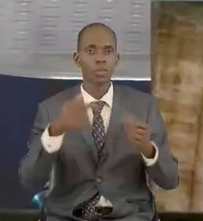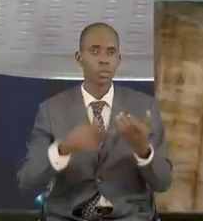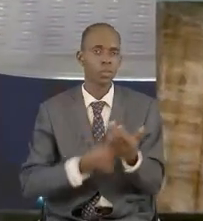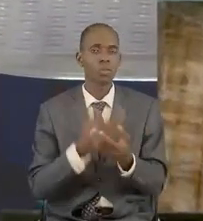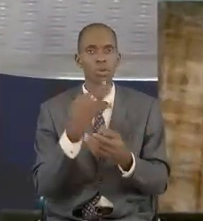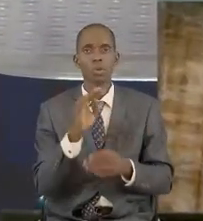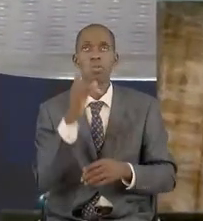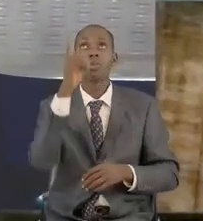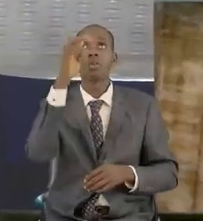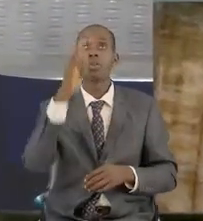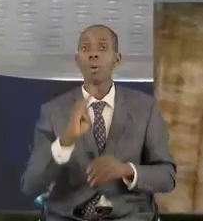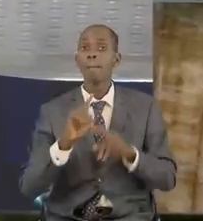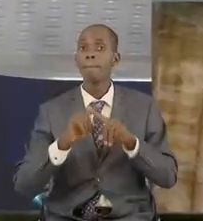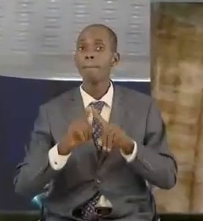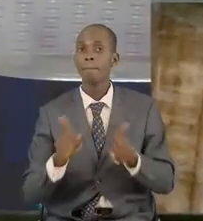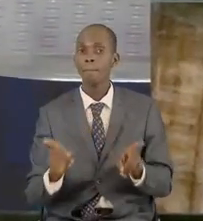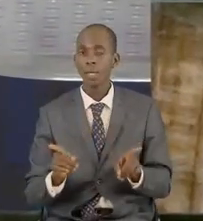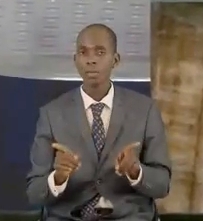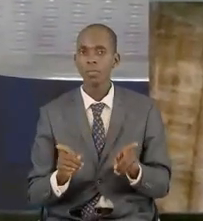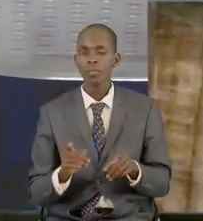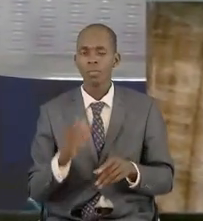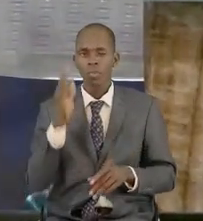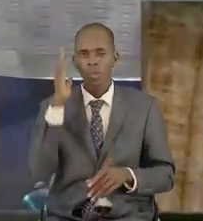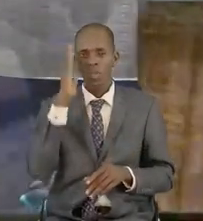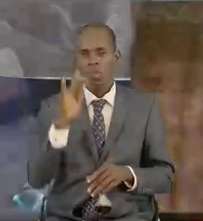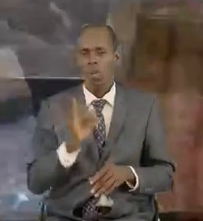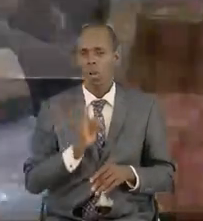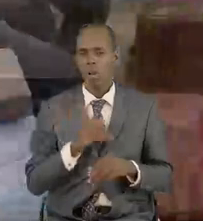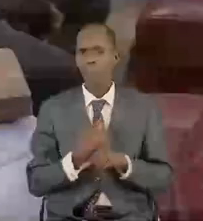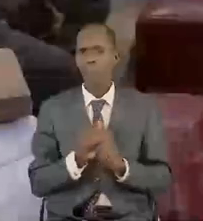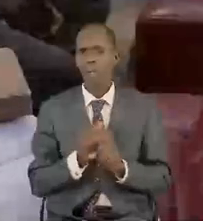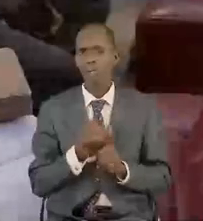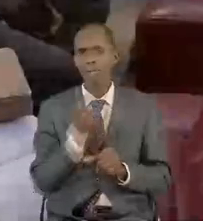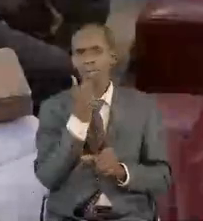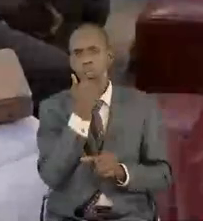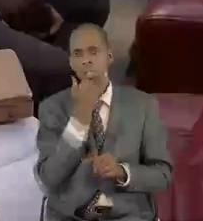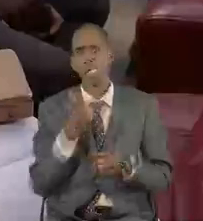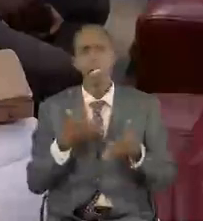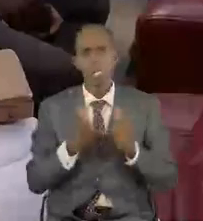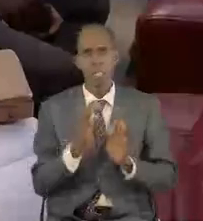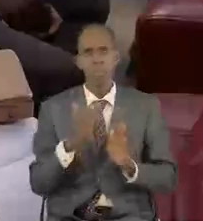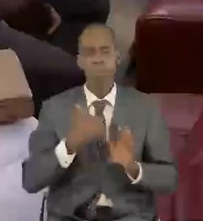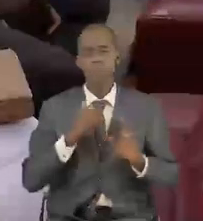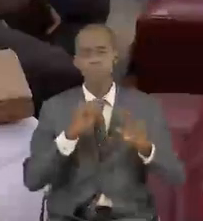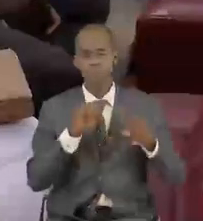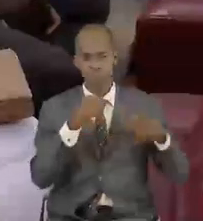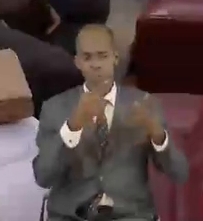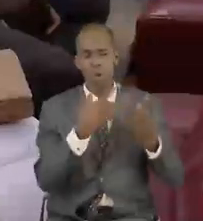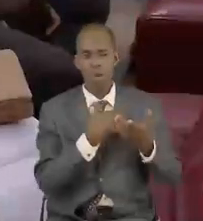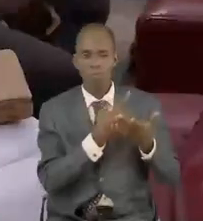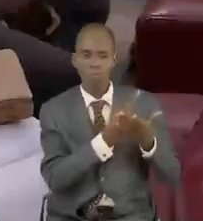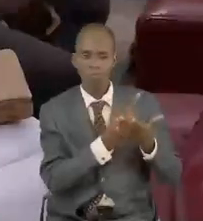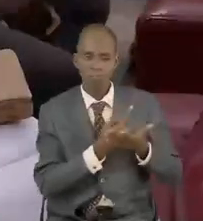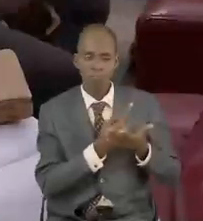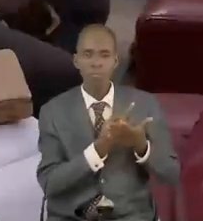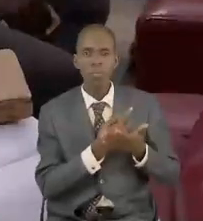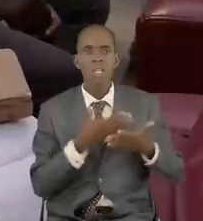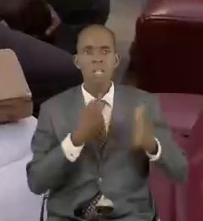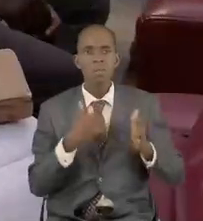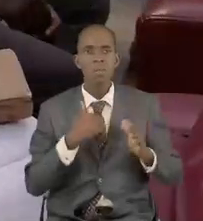l'évangile du salut de Dieu mais au cas où je me